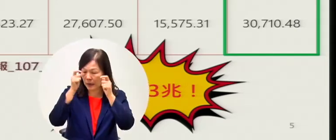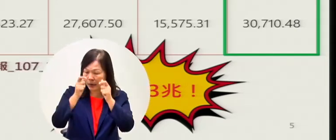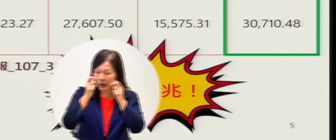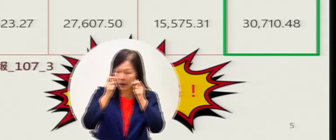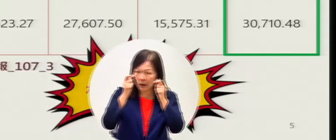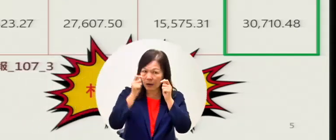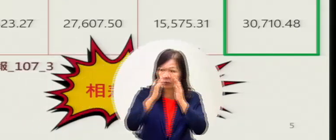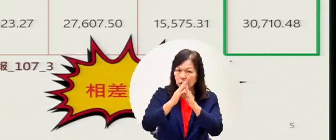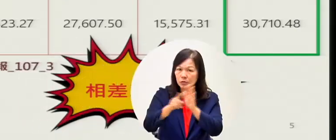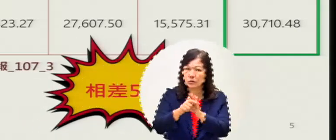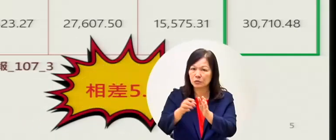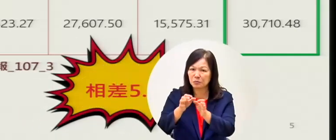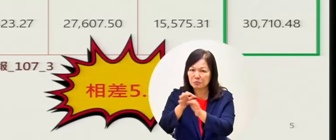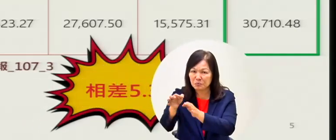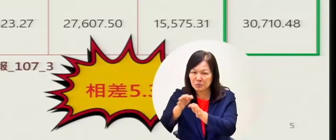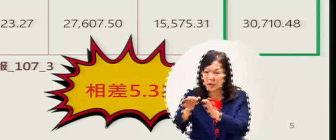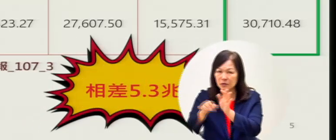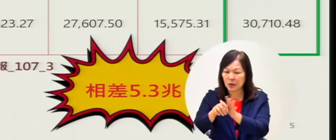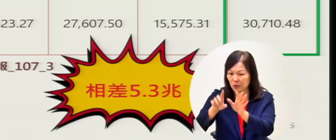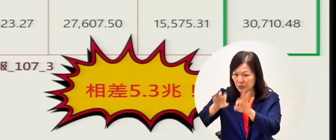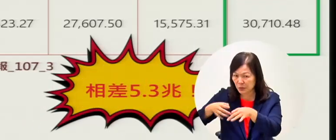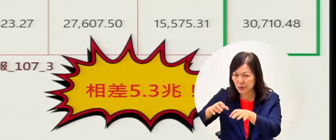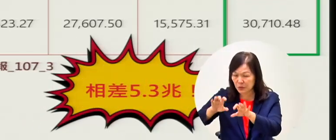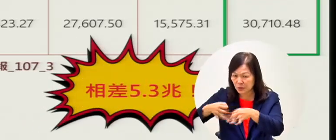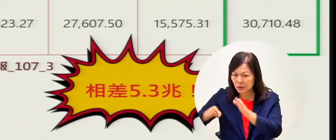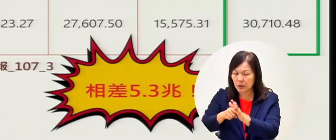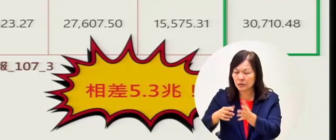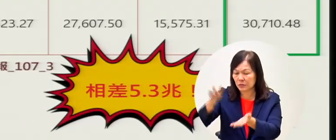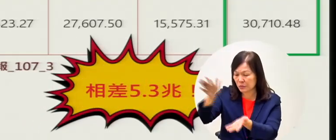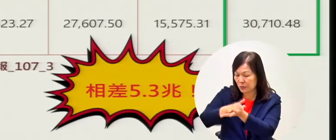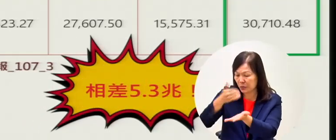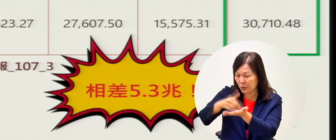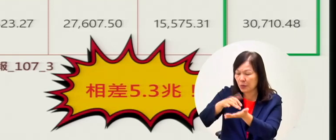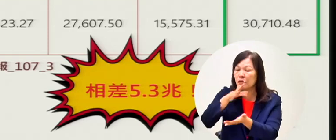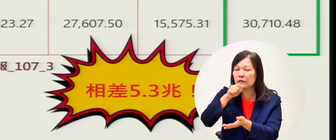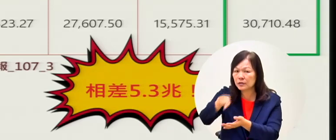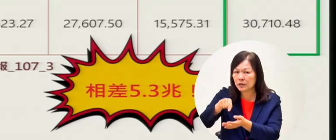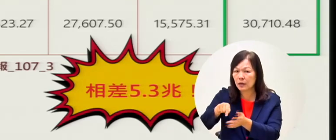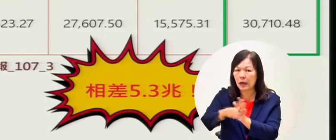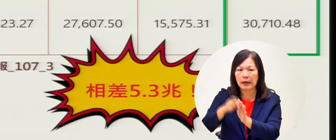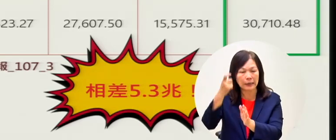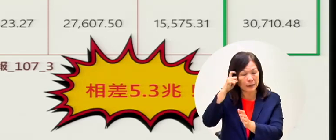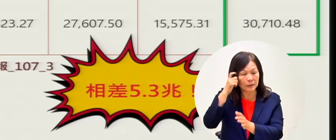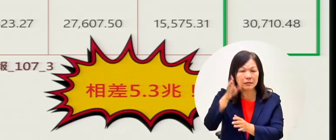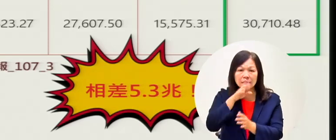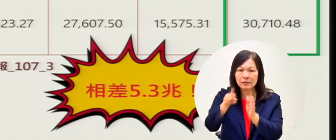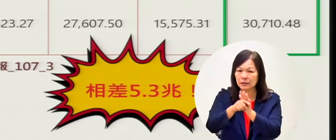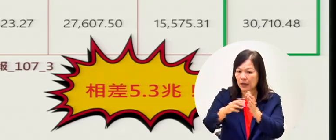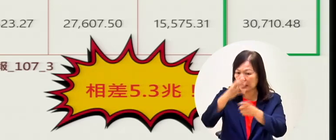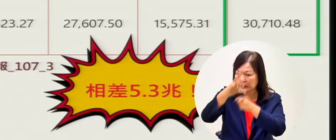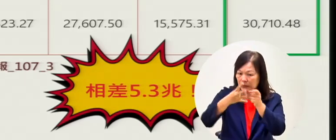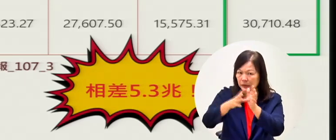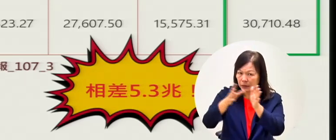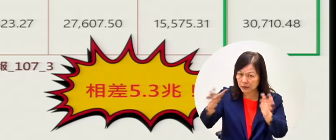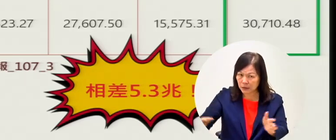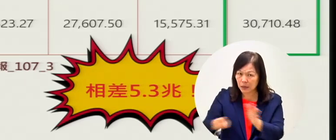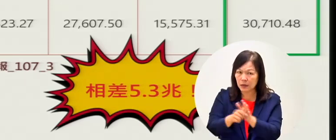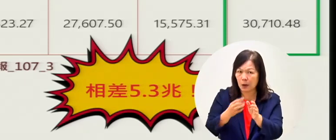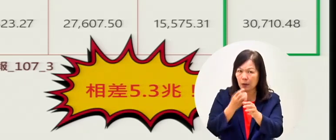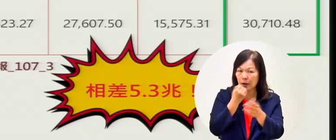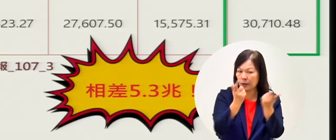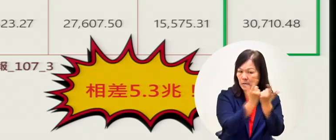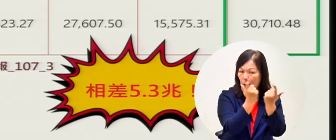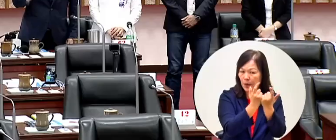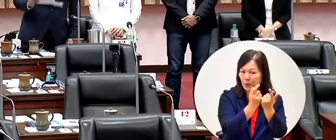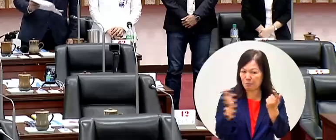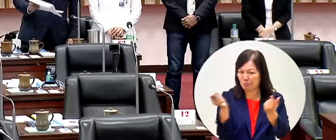盈利事业的销售额的统计是如此，意思是说你在4年内要超过台北市，平均一